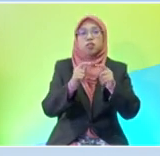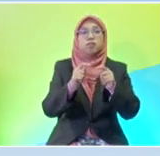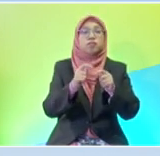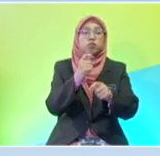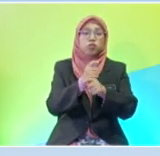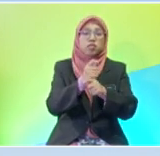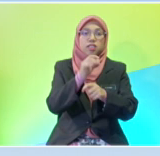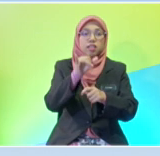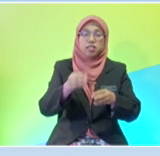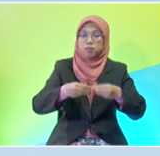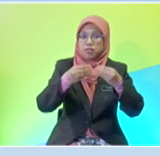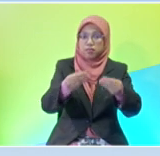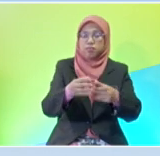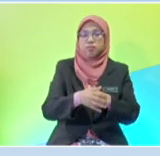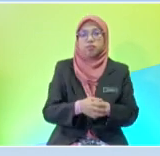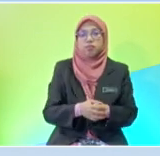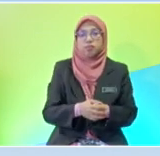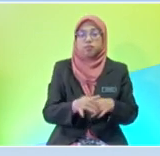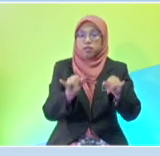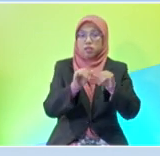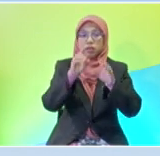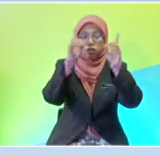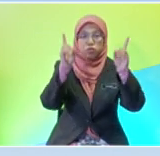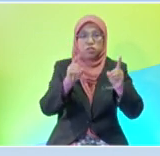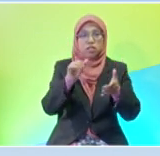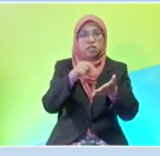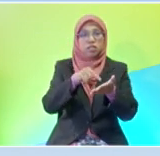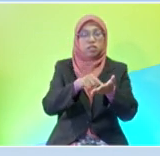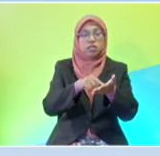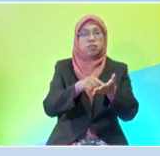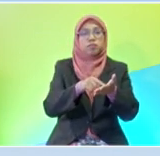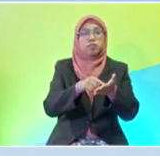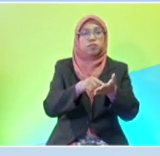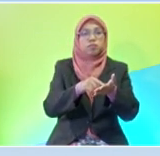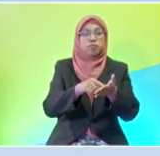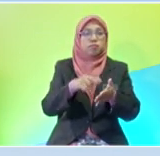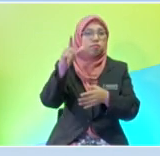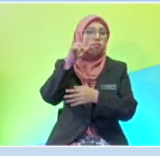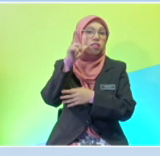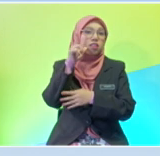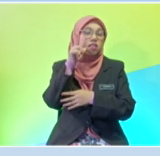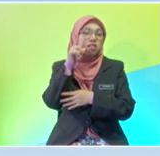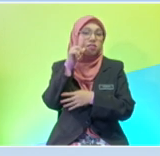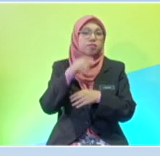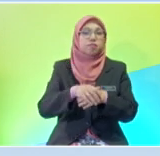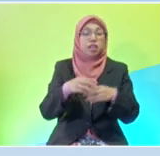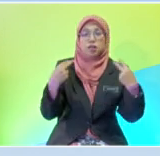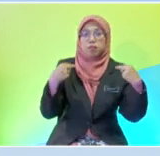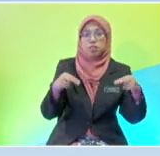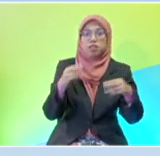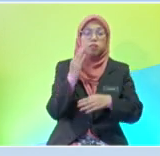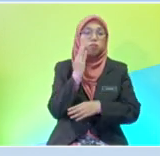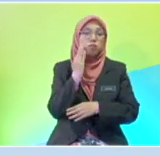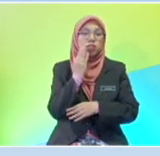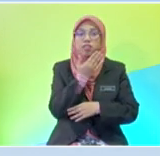Oke so imbangan juga ini adalah kebanyakan Laila seorang peniaga produk kecantikan yang telah menyediakan